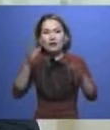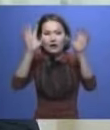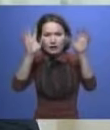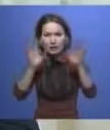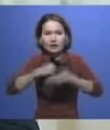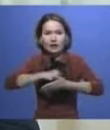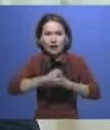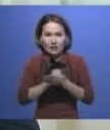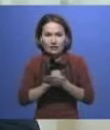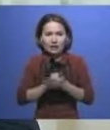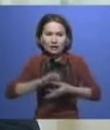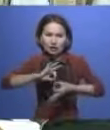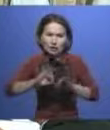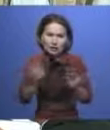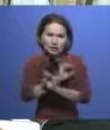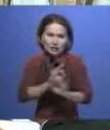маңызына тоқталды.